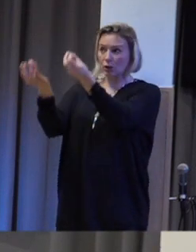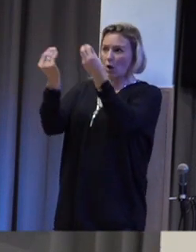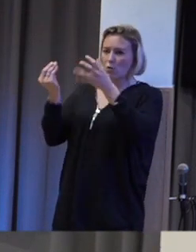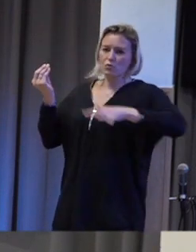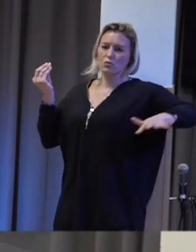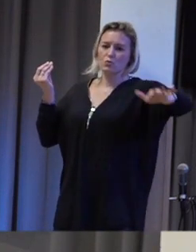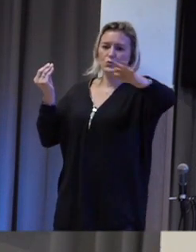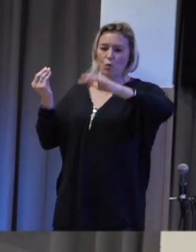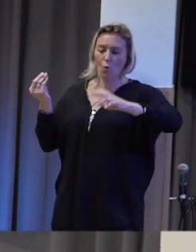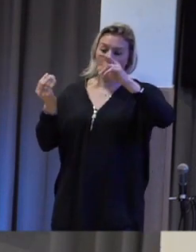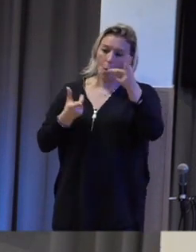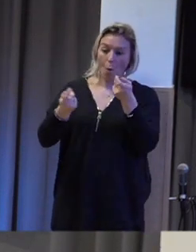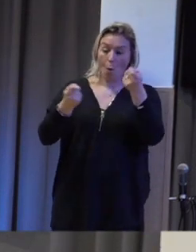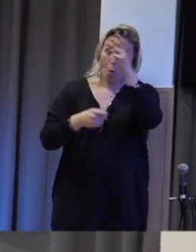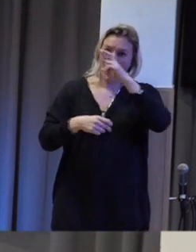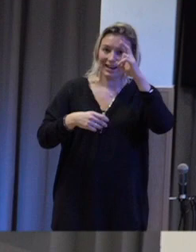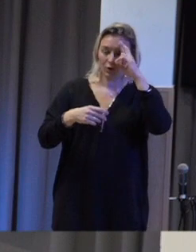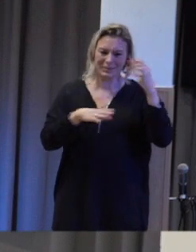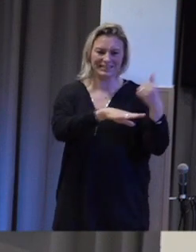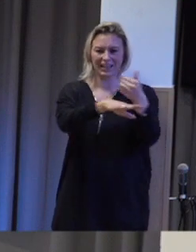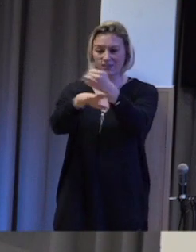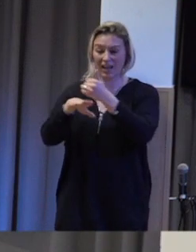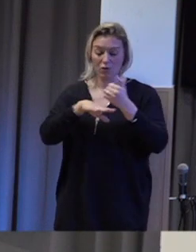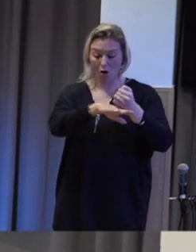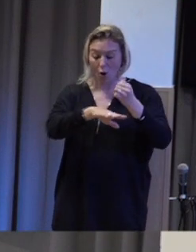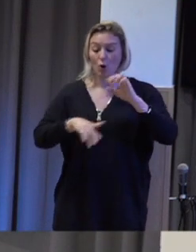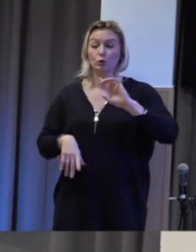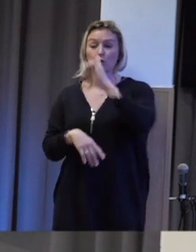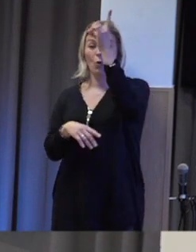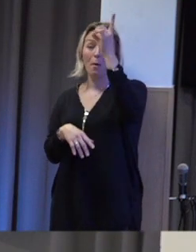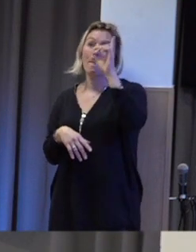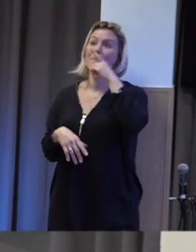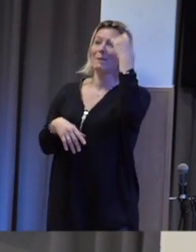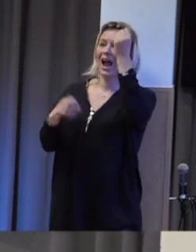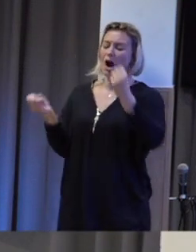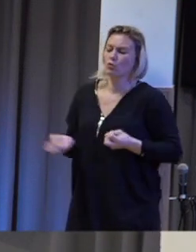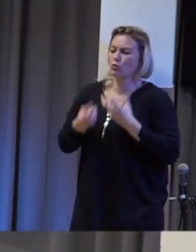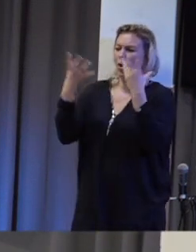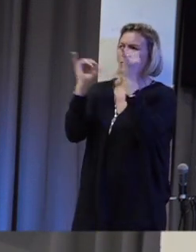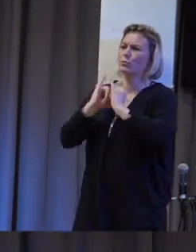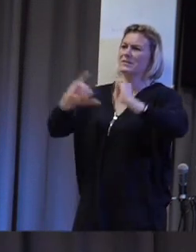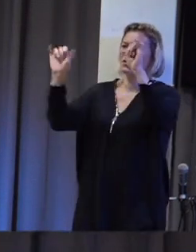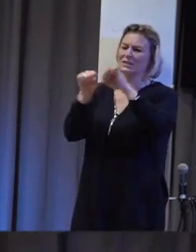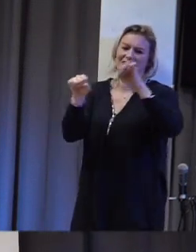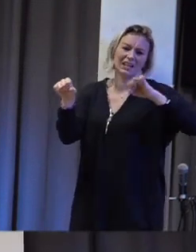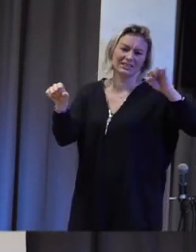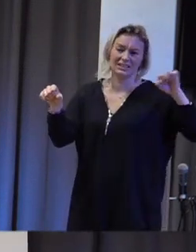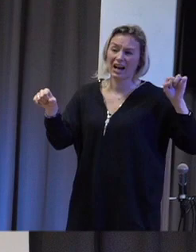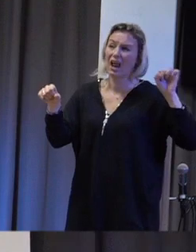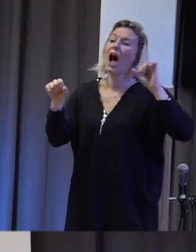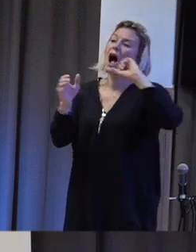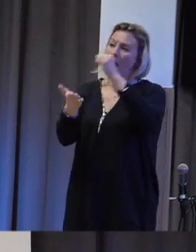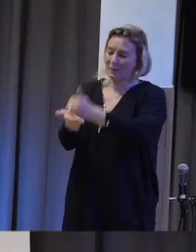un royaume des sacrificateurs pour Dieu le Père, à lui soit la gloire et la puissance au siècle des siècles.